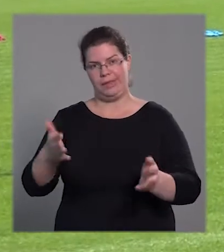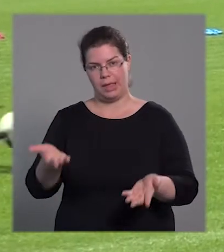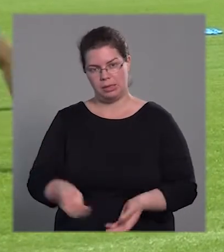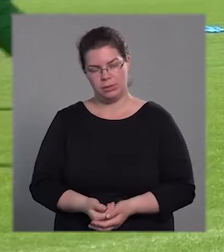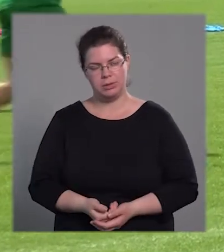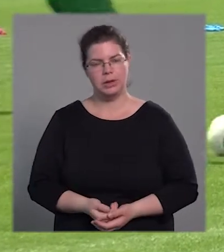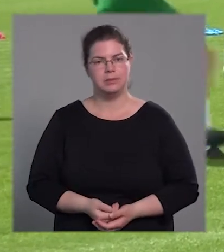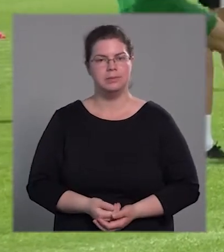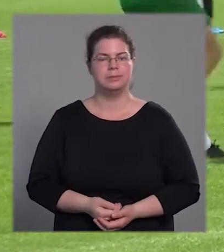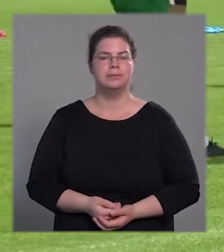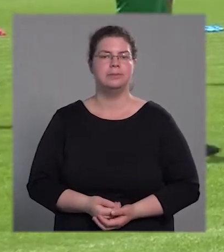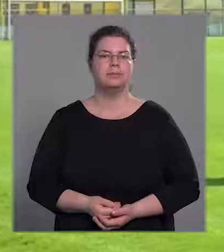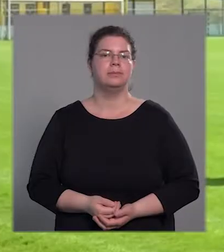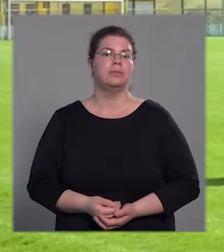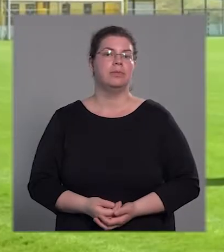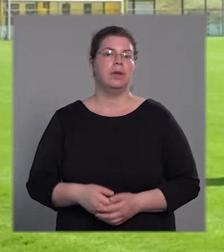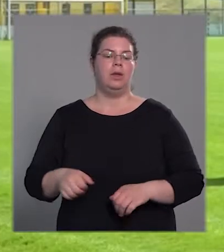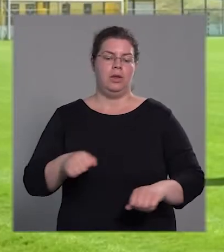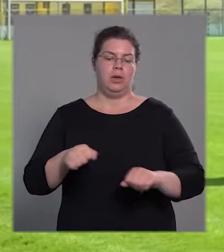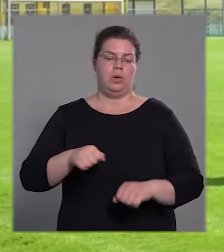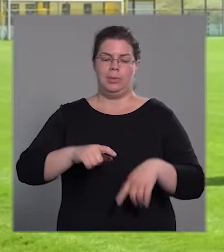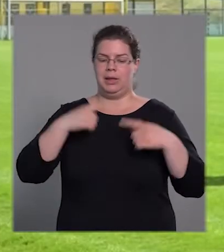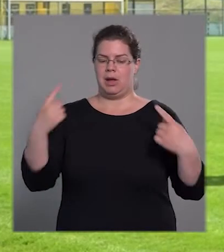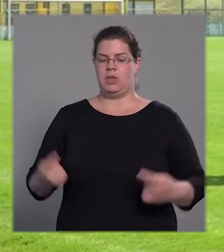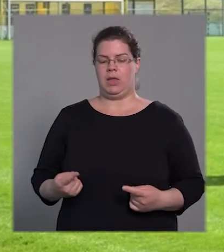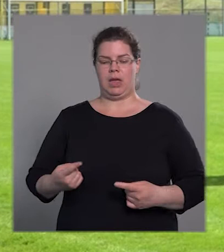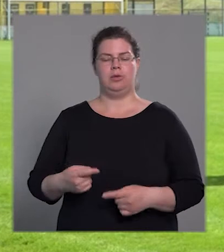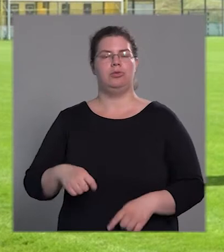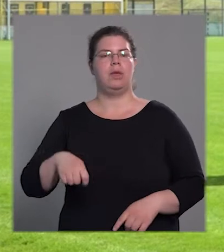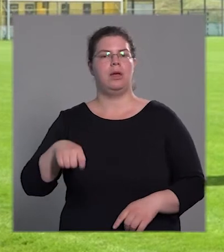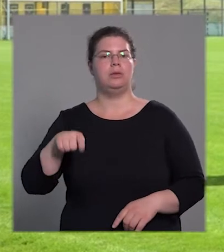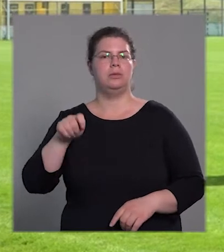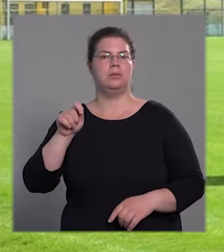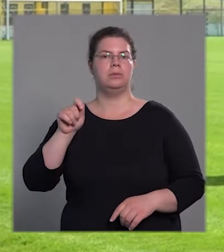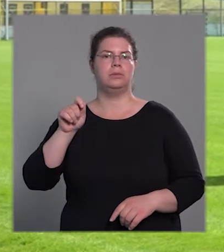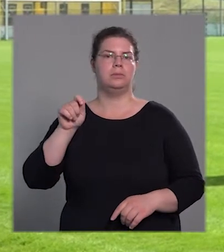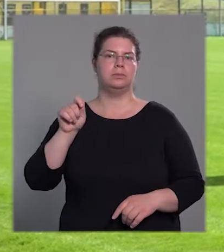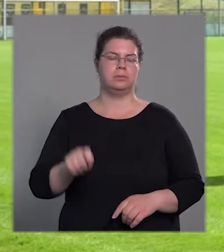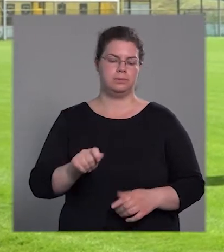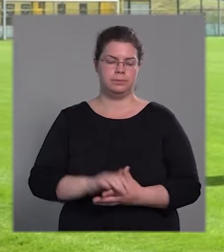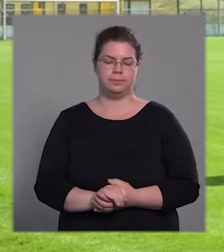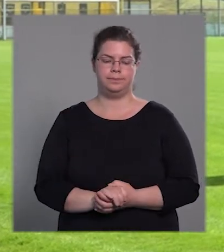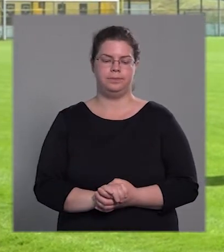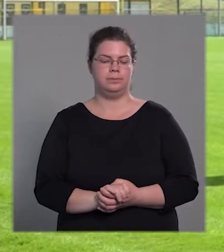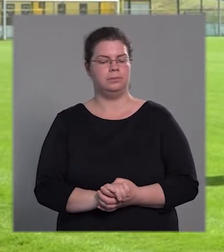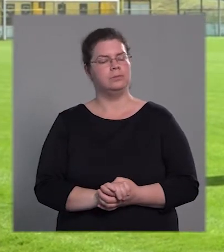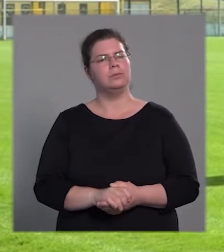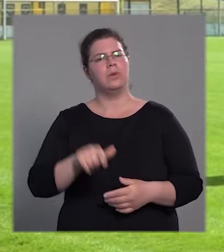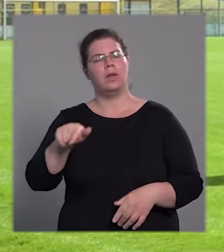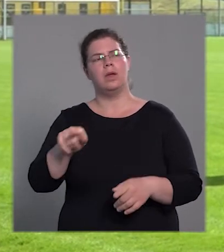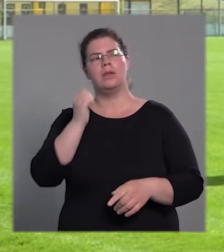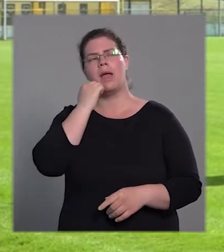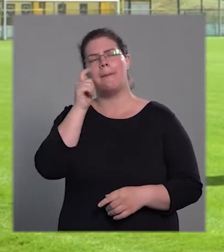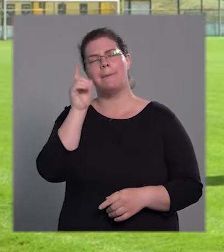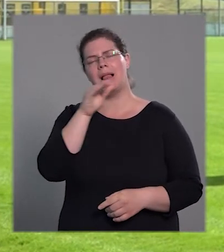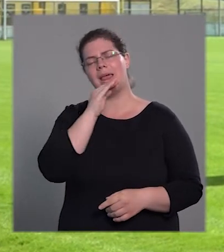Ugye a kormány határozat döntéseket figyelembe véve az MLS elnöksége úgy döntött, hogy az